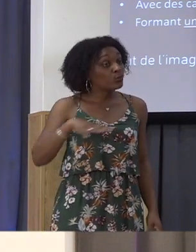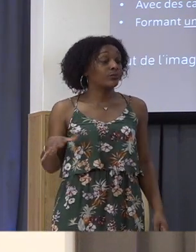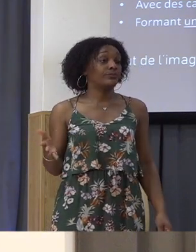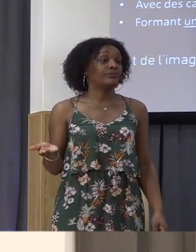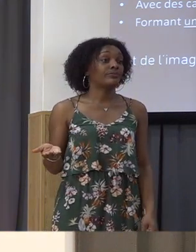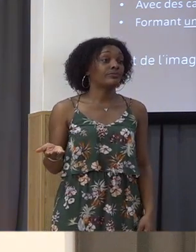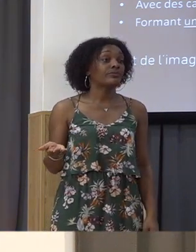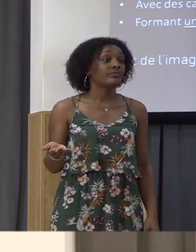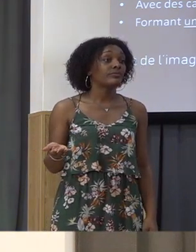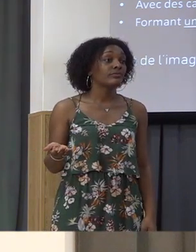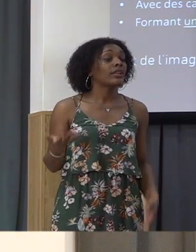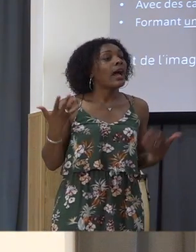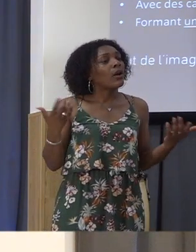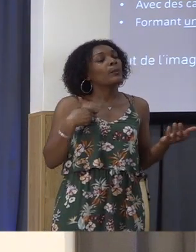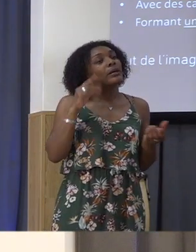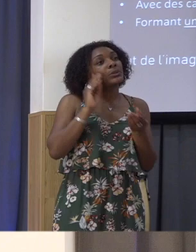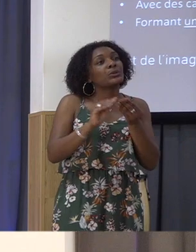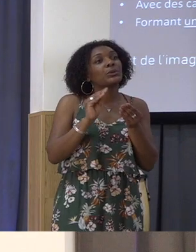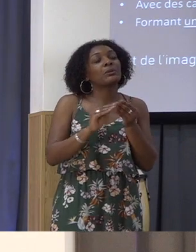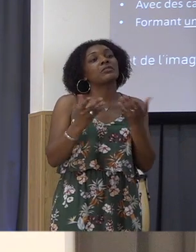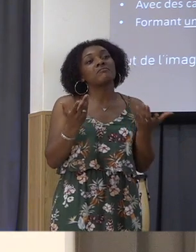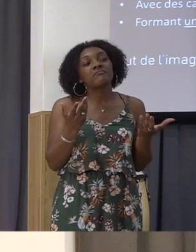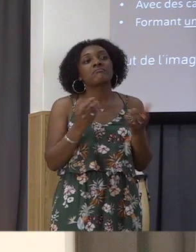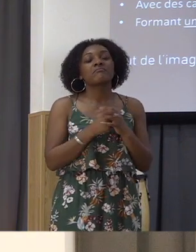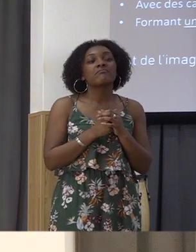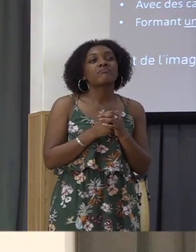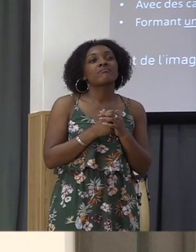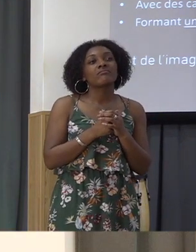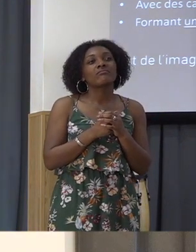Alors je me suis dit, quel enseignement pouvons-nous tirer